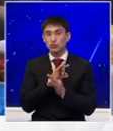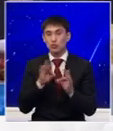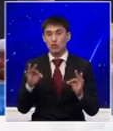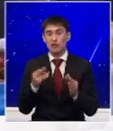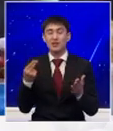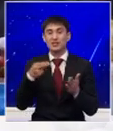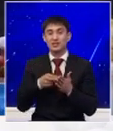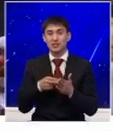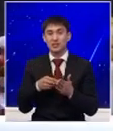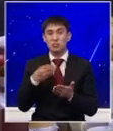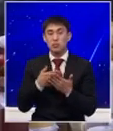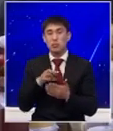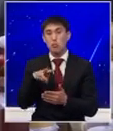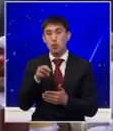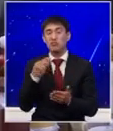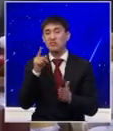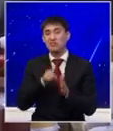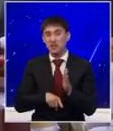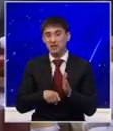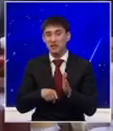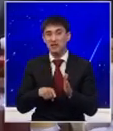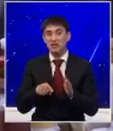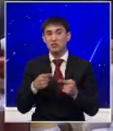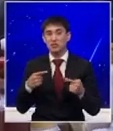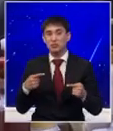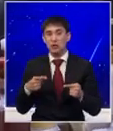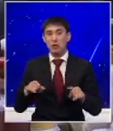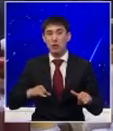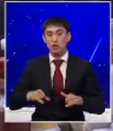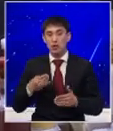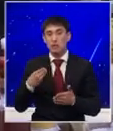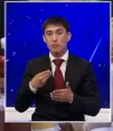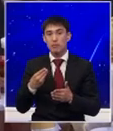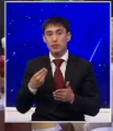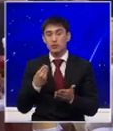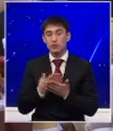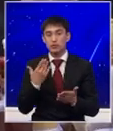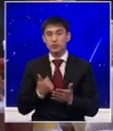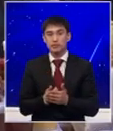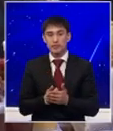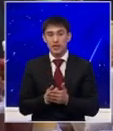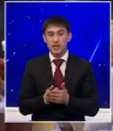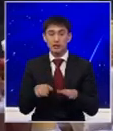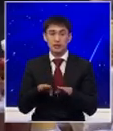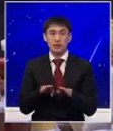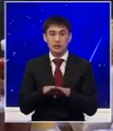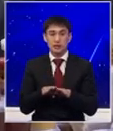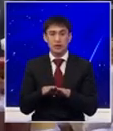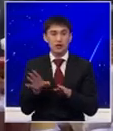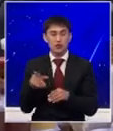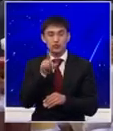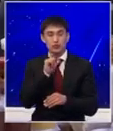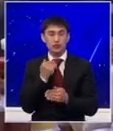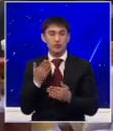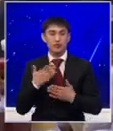цены, допустим, мед здесь дешевле, чем где вот на коммунальном пятом. Ну, а так, в принципе, все